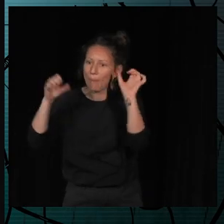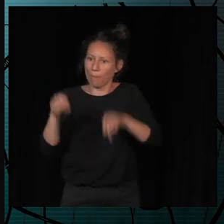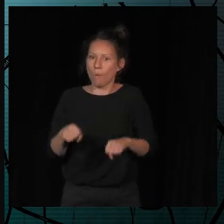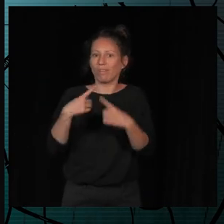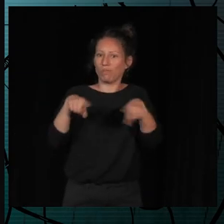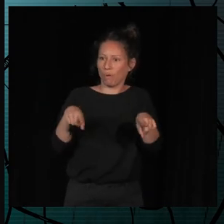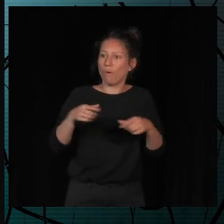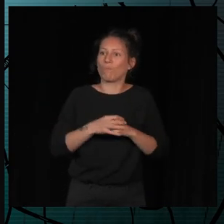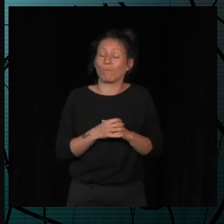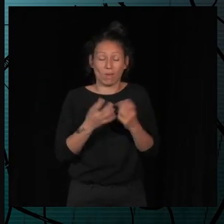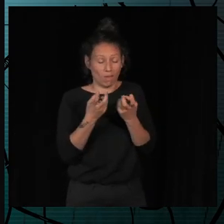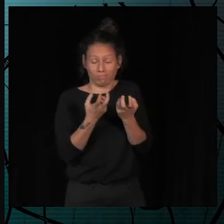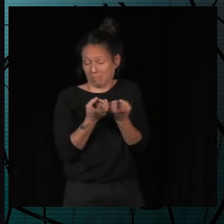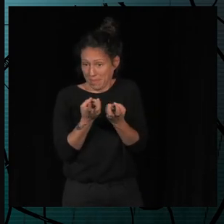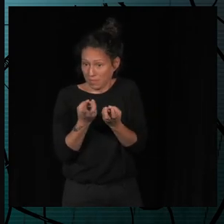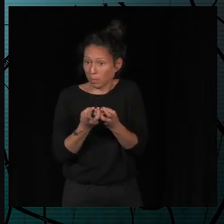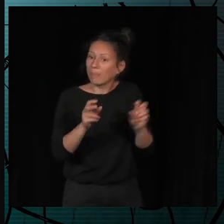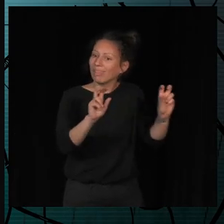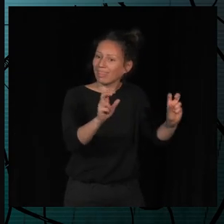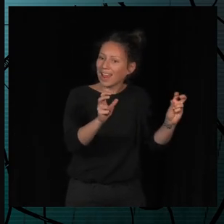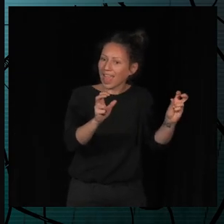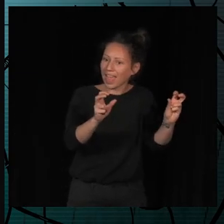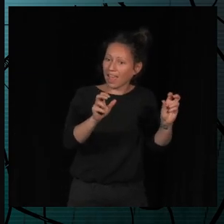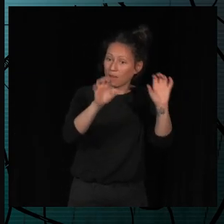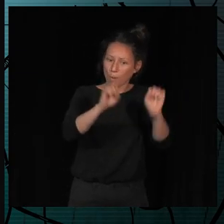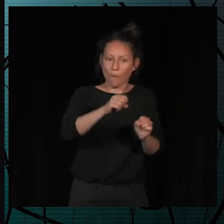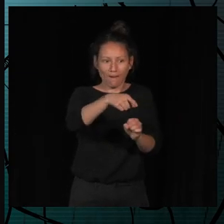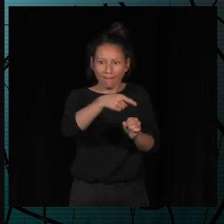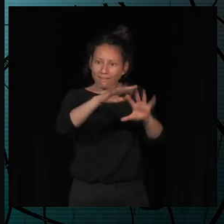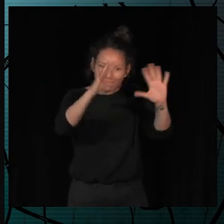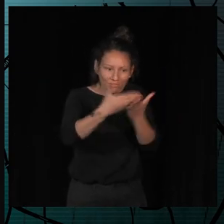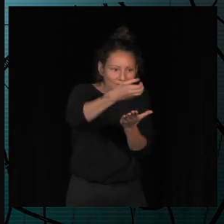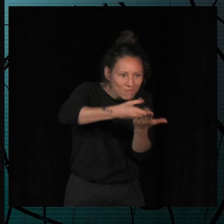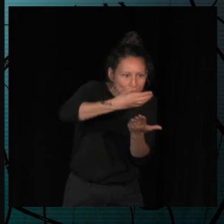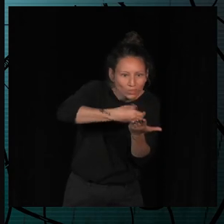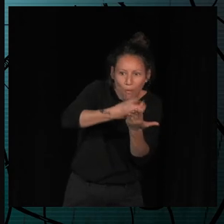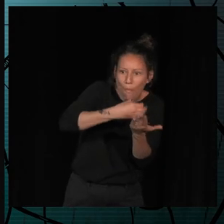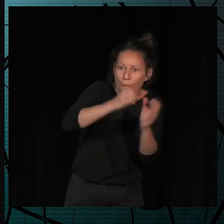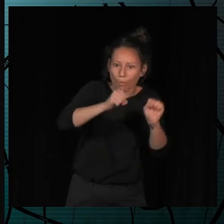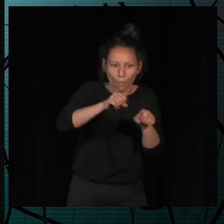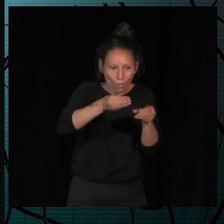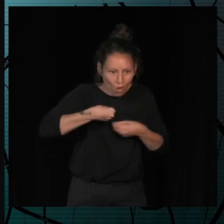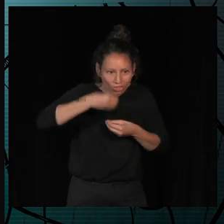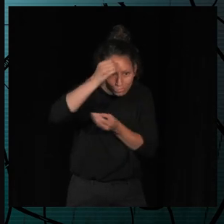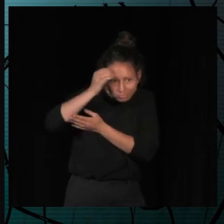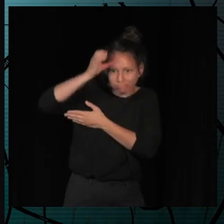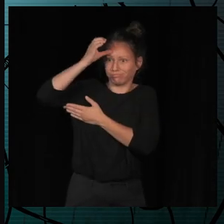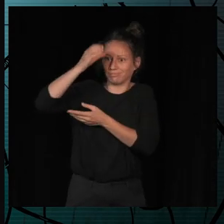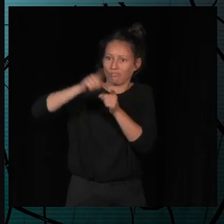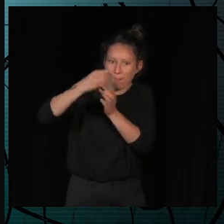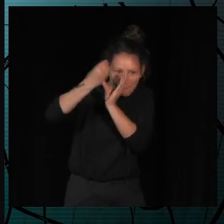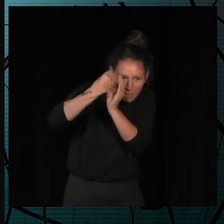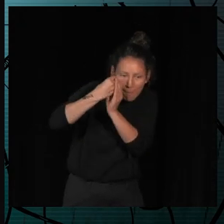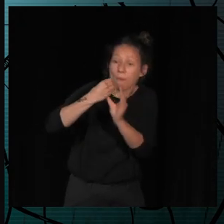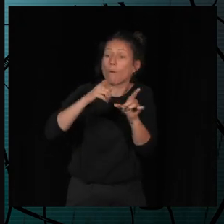choupi et pas de patrouille dessus bah ça devient totalement passif donc la question qu'il faut se poser pour moi c'est déjà de quel outil